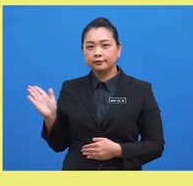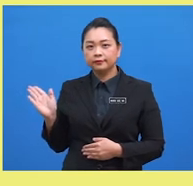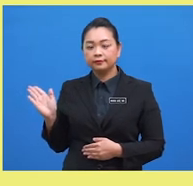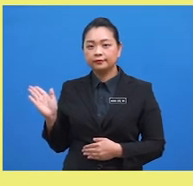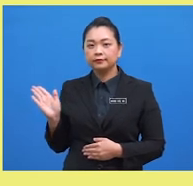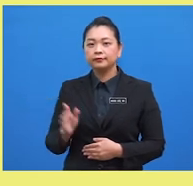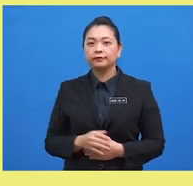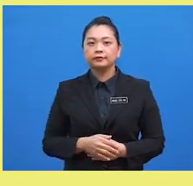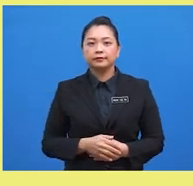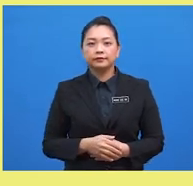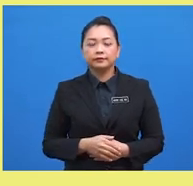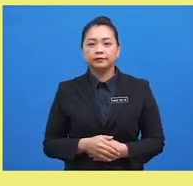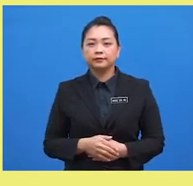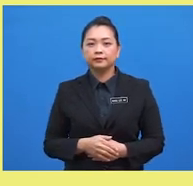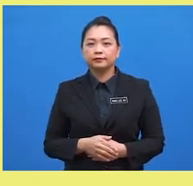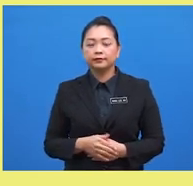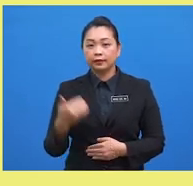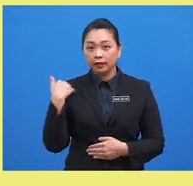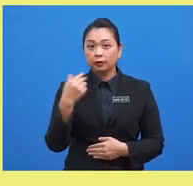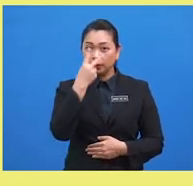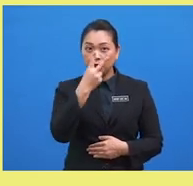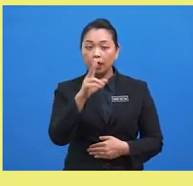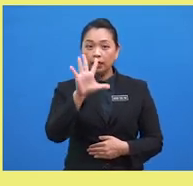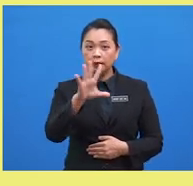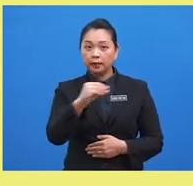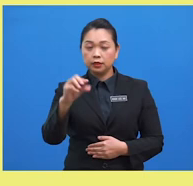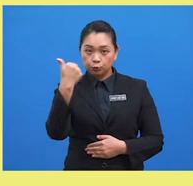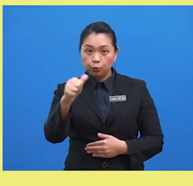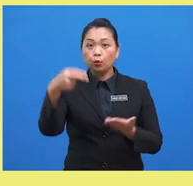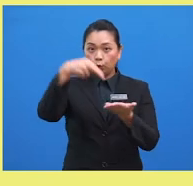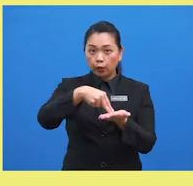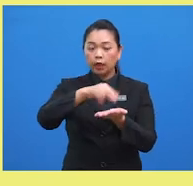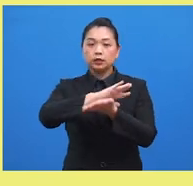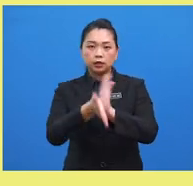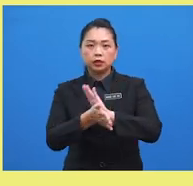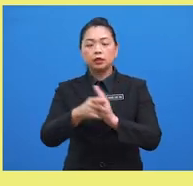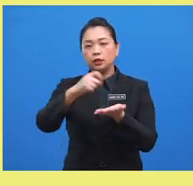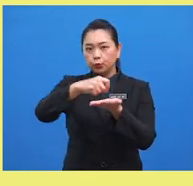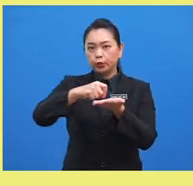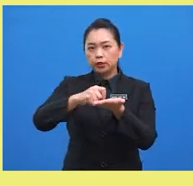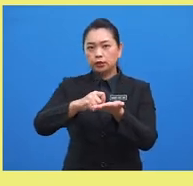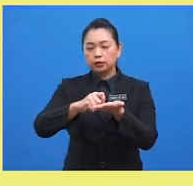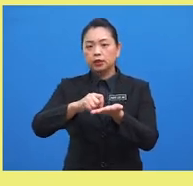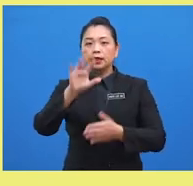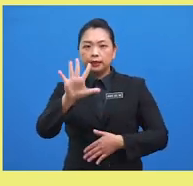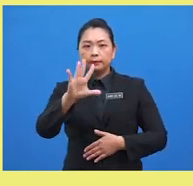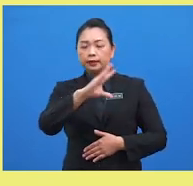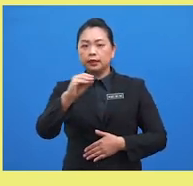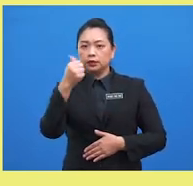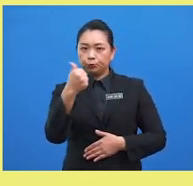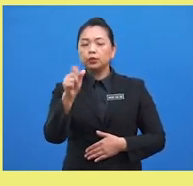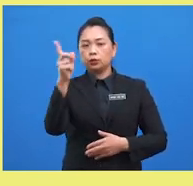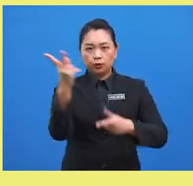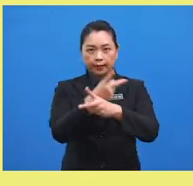dan 10 berulang dalam set A dan B? Maka tulis 5 dan 10